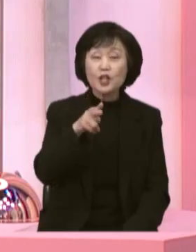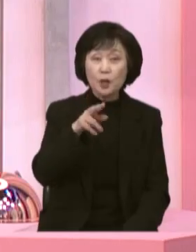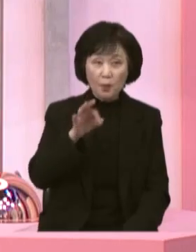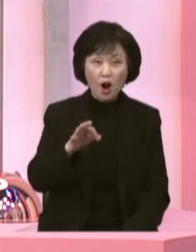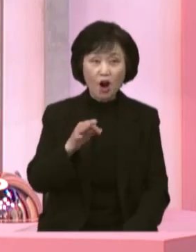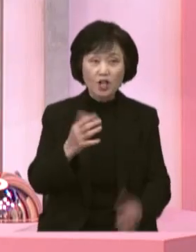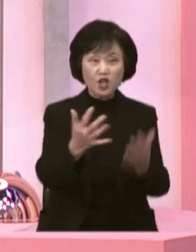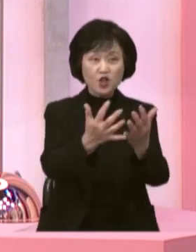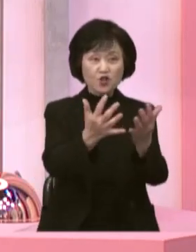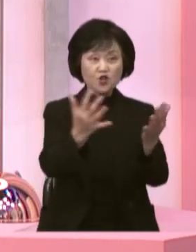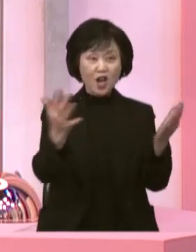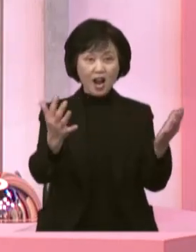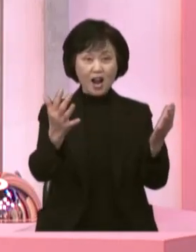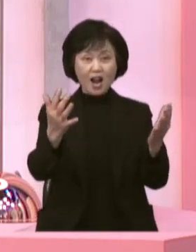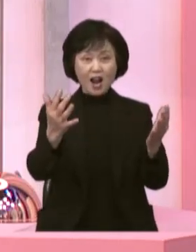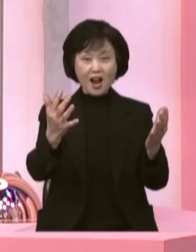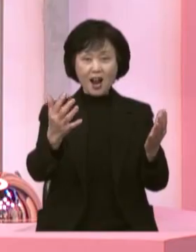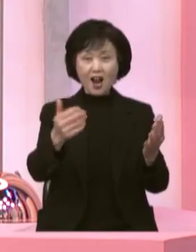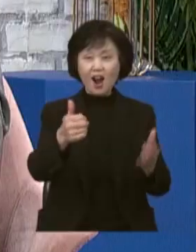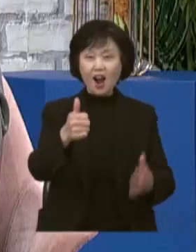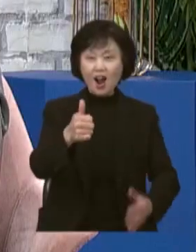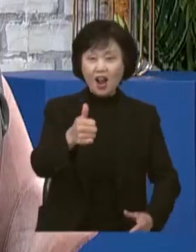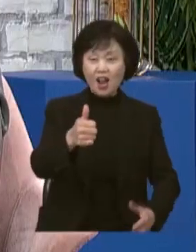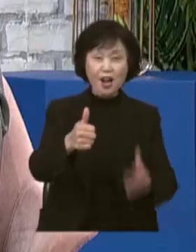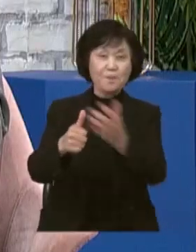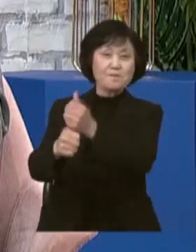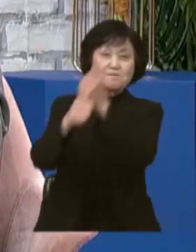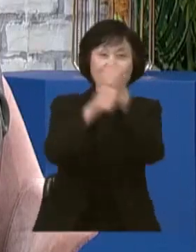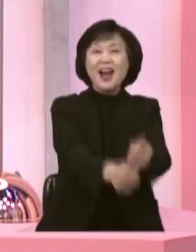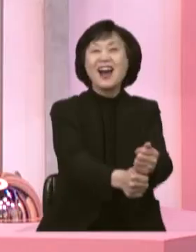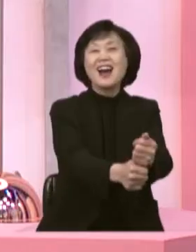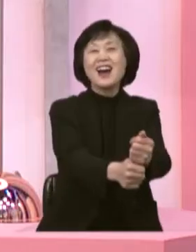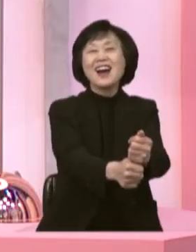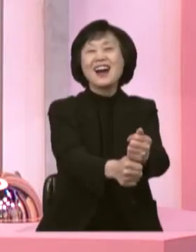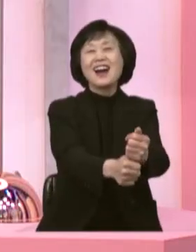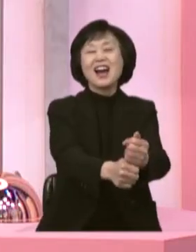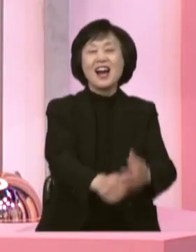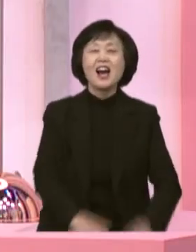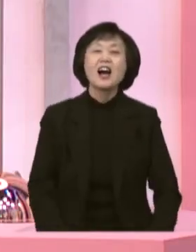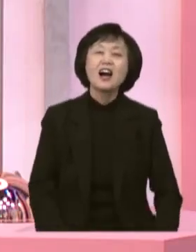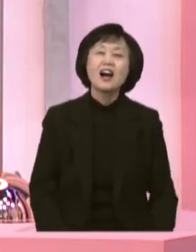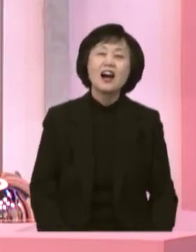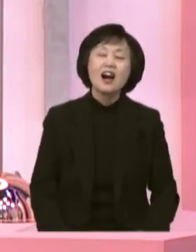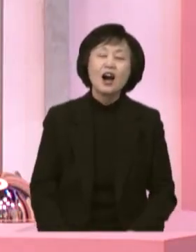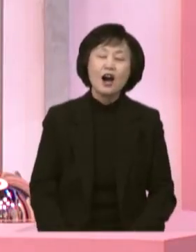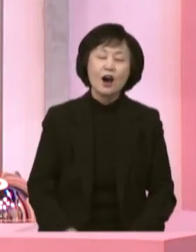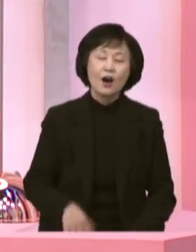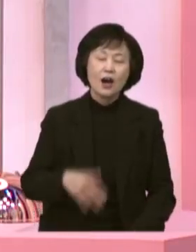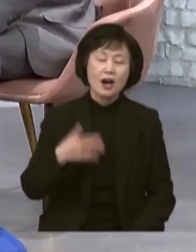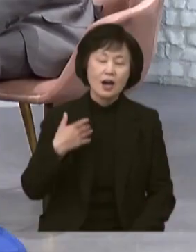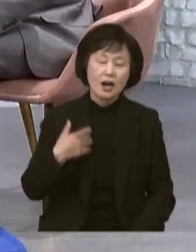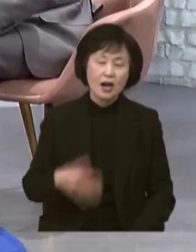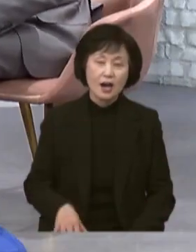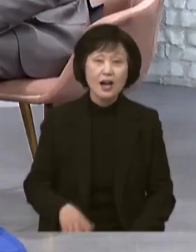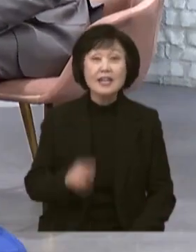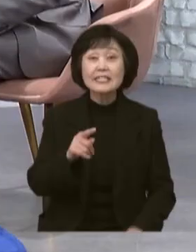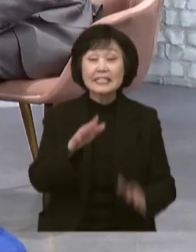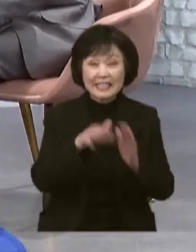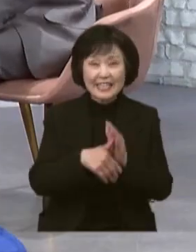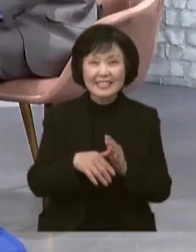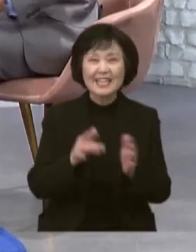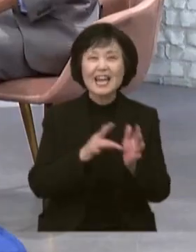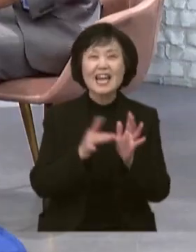하나님 감사합니다. 이게 하나님이 살려주셨어. 이랬을 건데. 아이고 가세 보자.